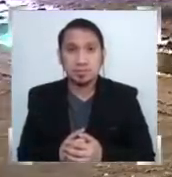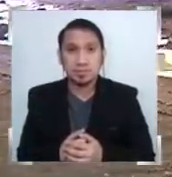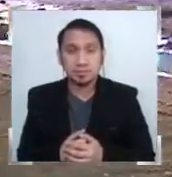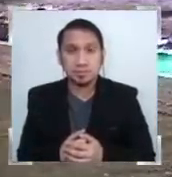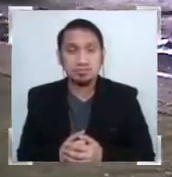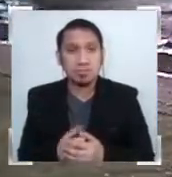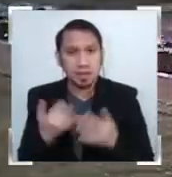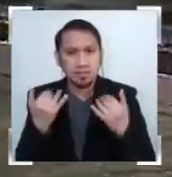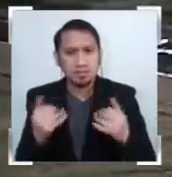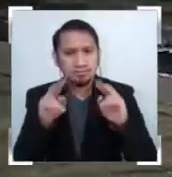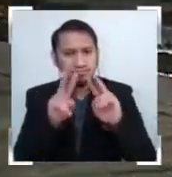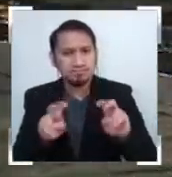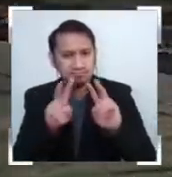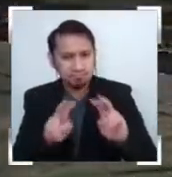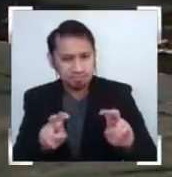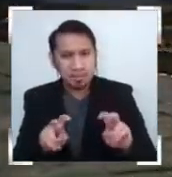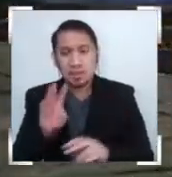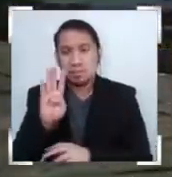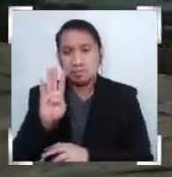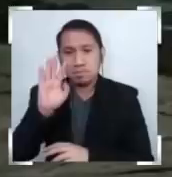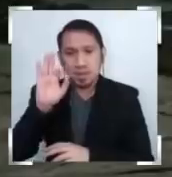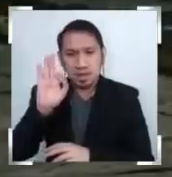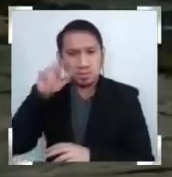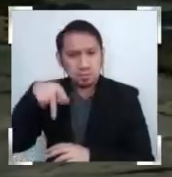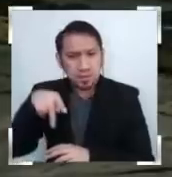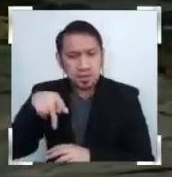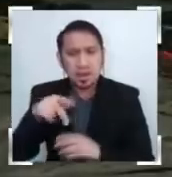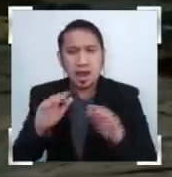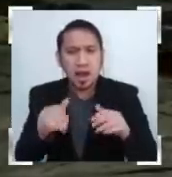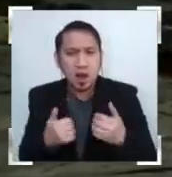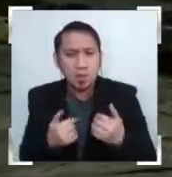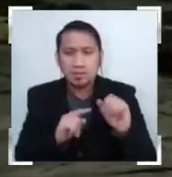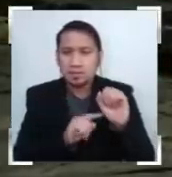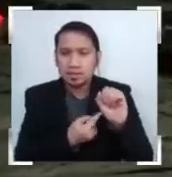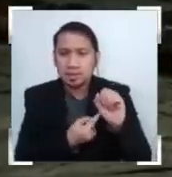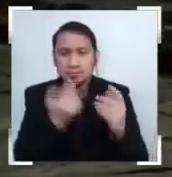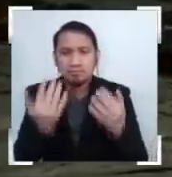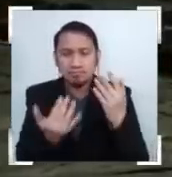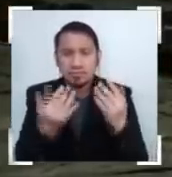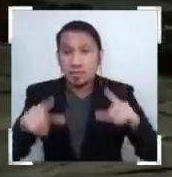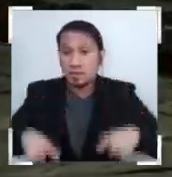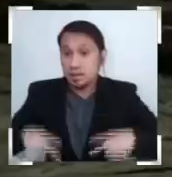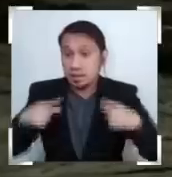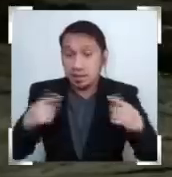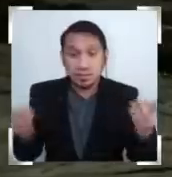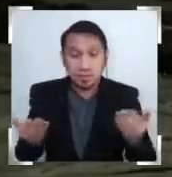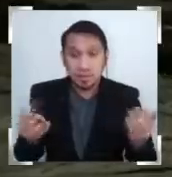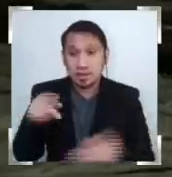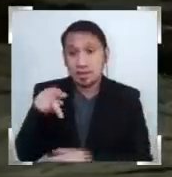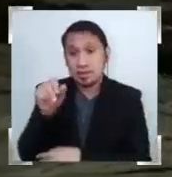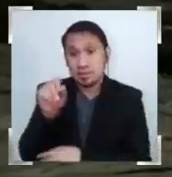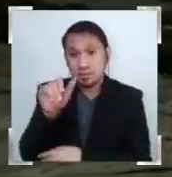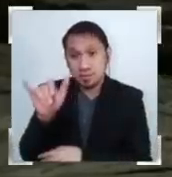Sinisiyasat pa ng BFP ang mga sanhi ng magkahiwalay ng sunog. At live mula rito sa Pasay City, ako si